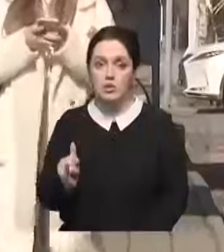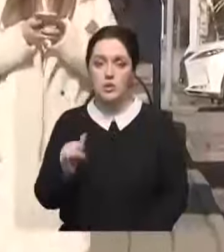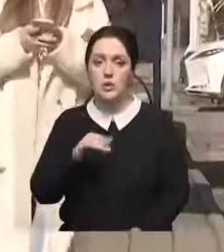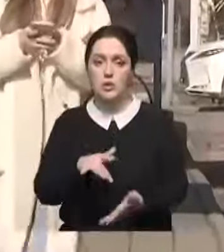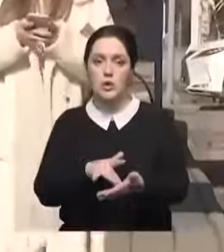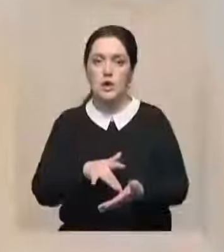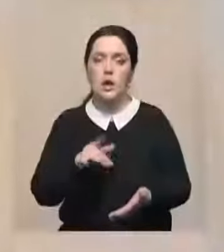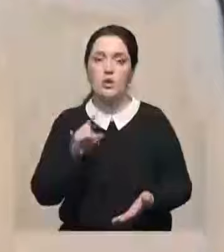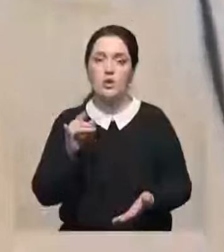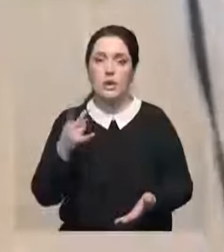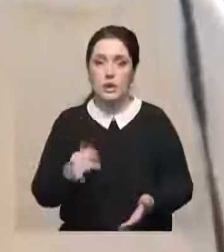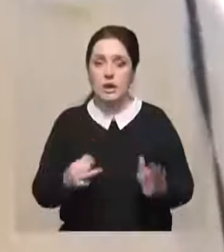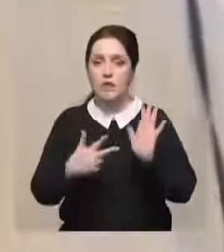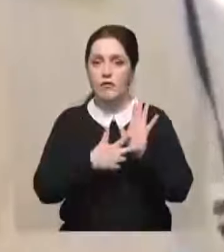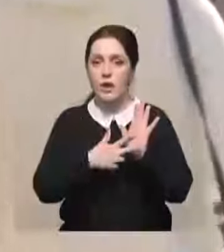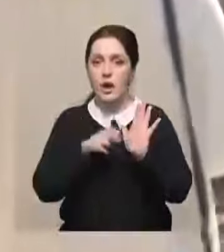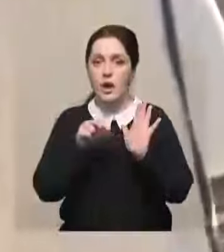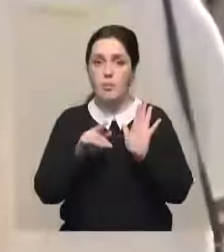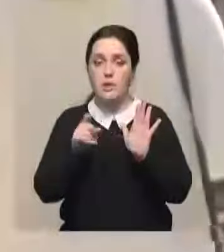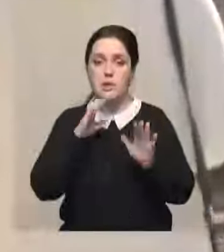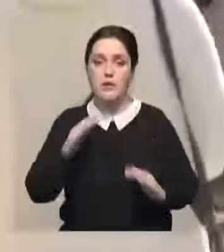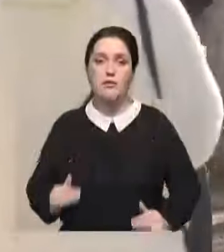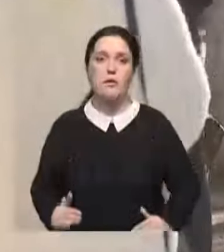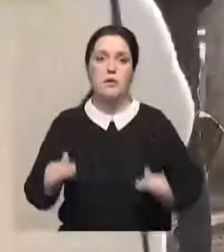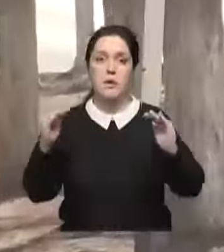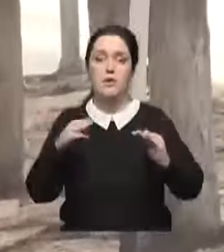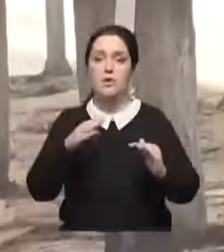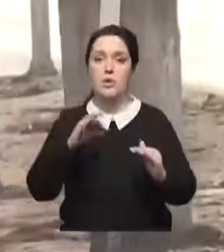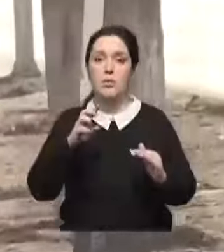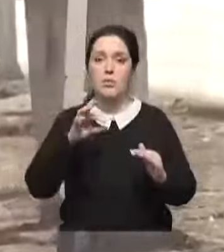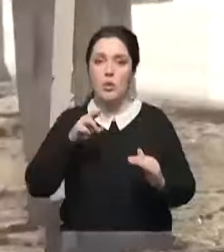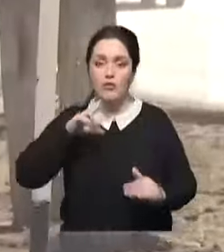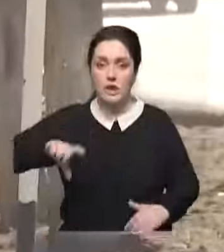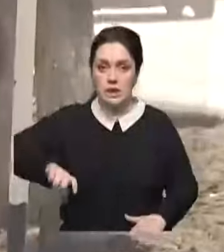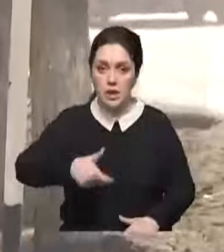городе Рудном. Напомню, 8 апреля из-за поднятия уровня воды в реке Тобол